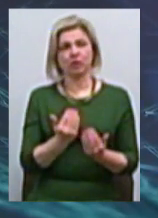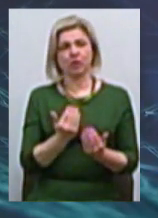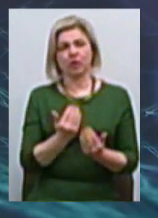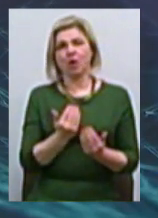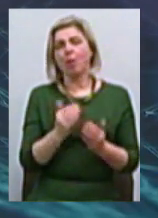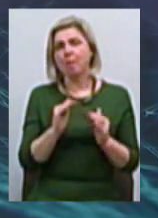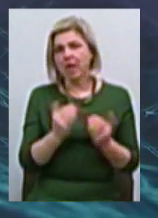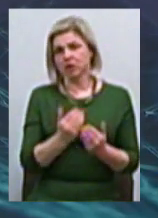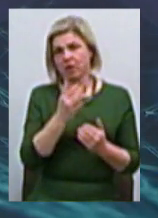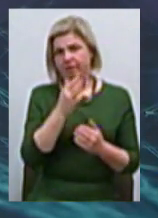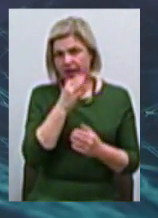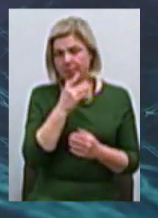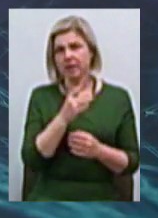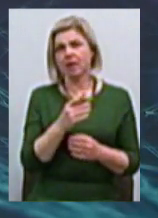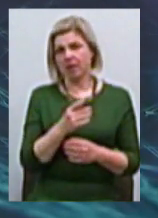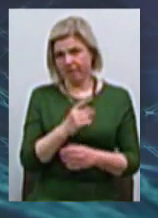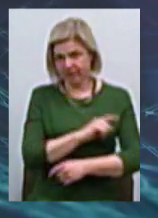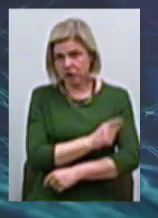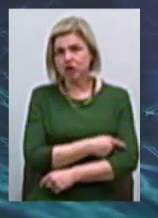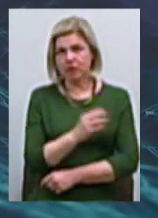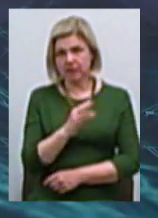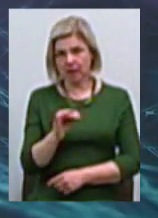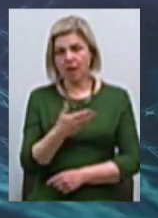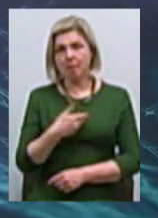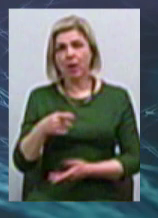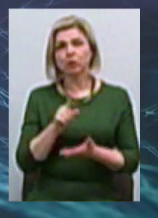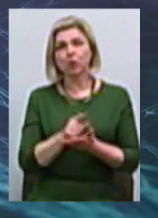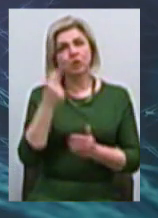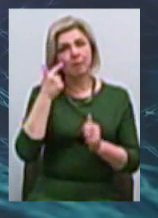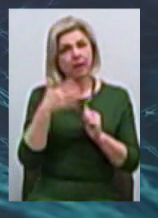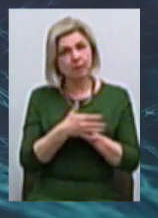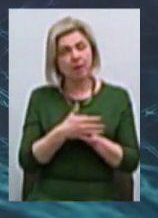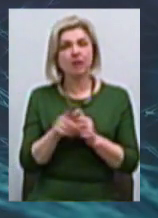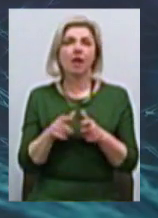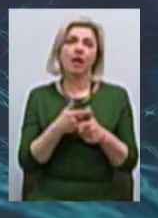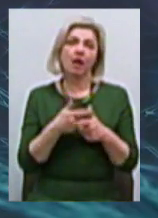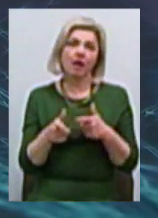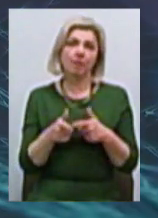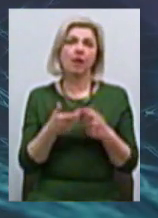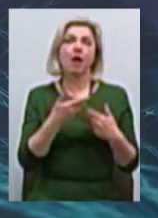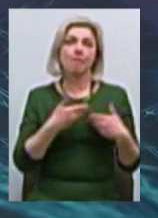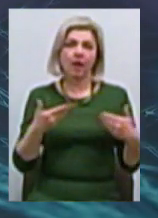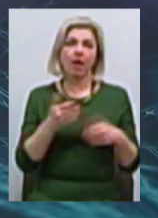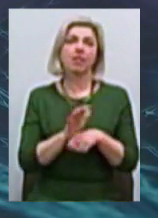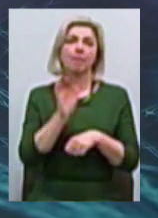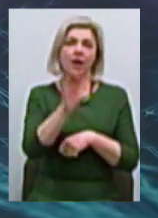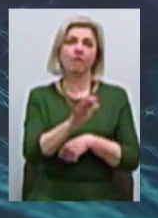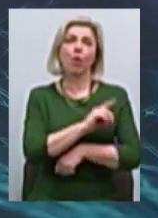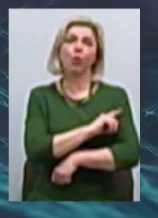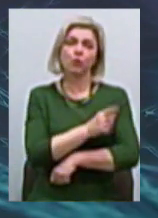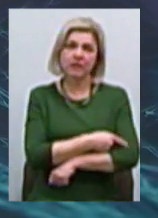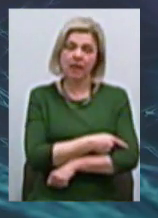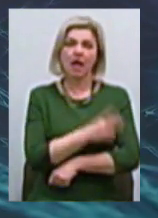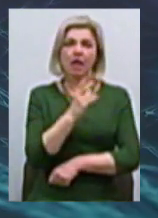просто физически. И мы должны понимать, что либо же мы направляем усилия на